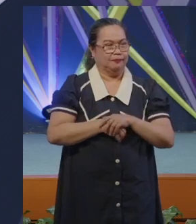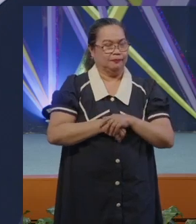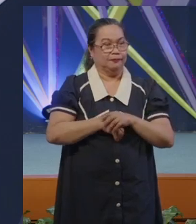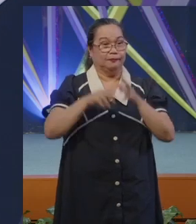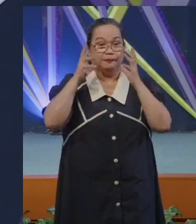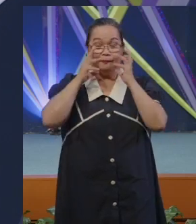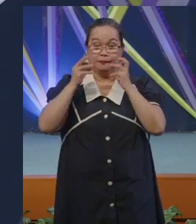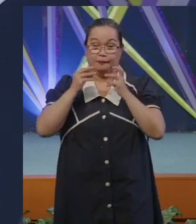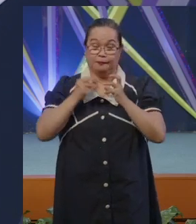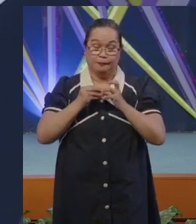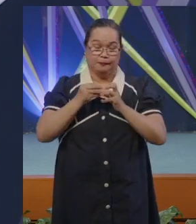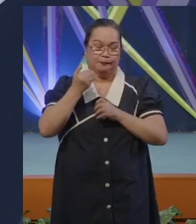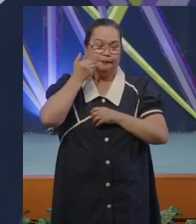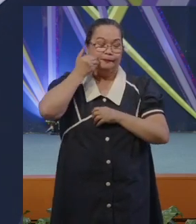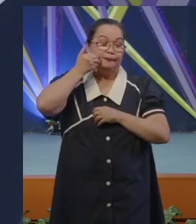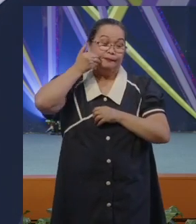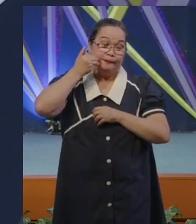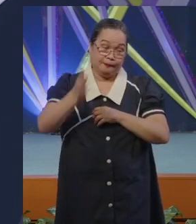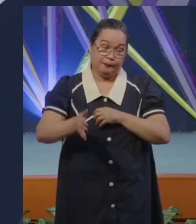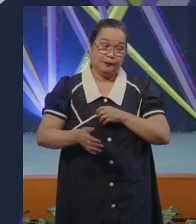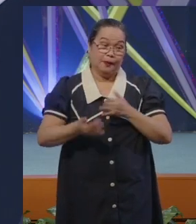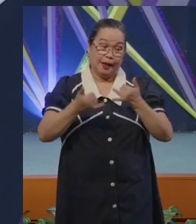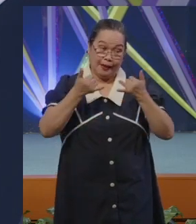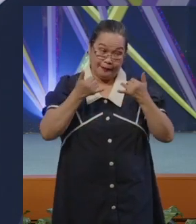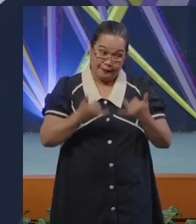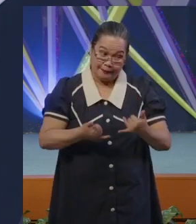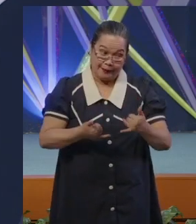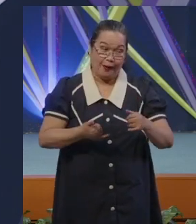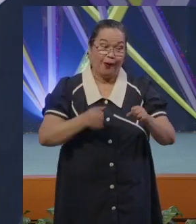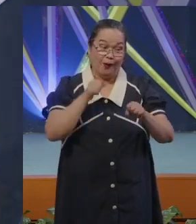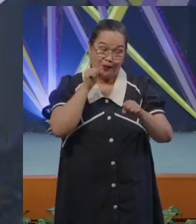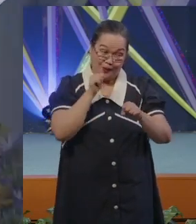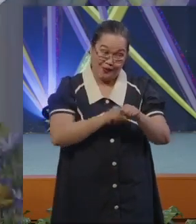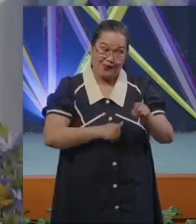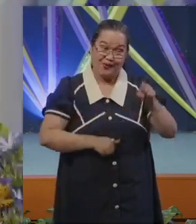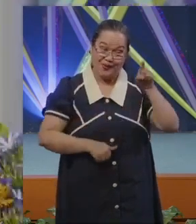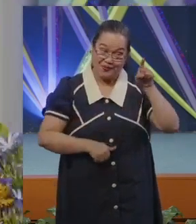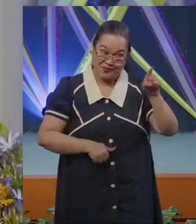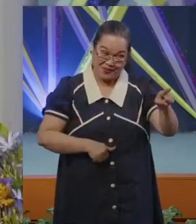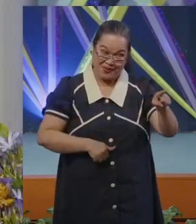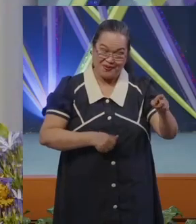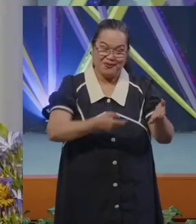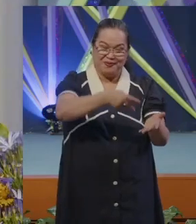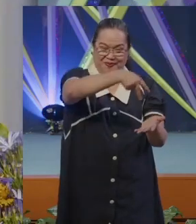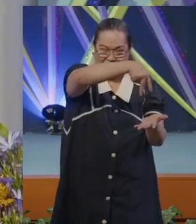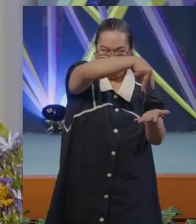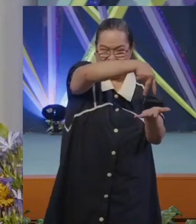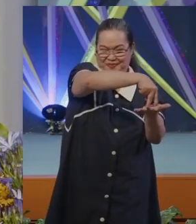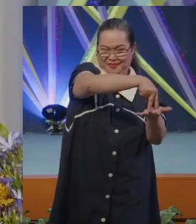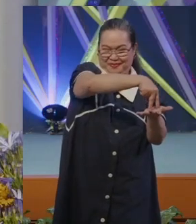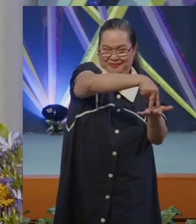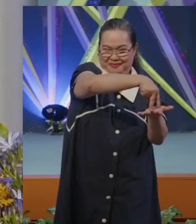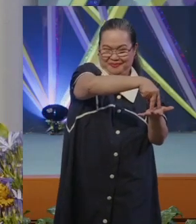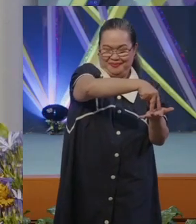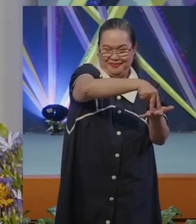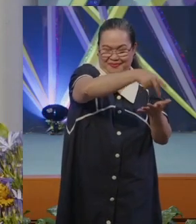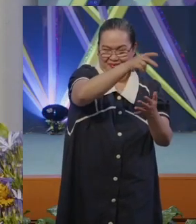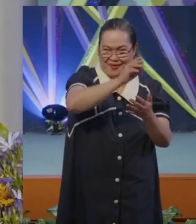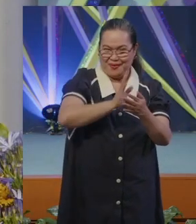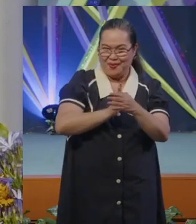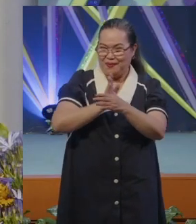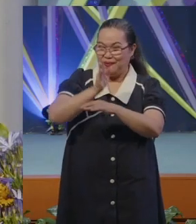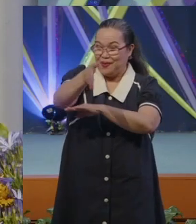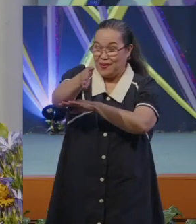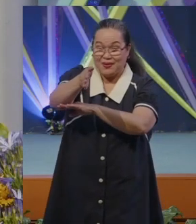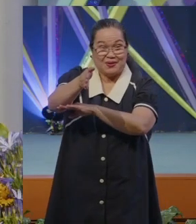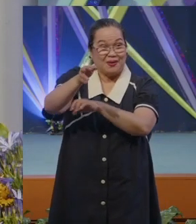Moses, my servant, is dead. Now, therefore, arise, go over this